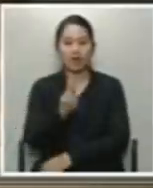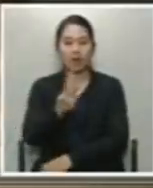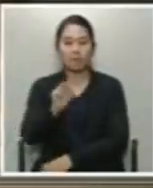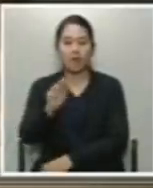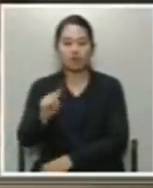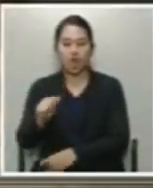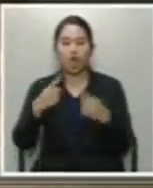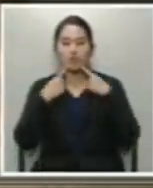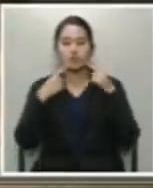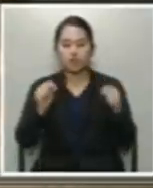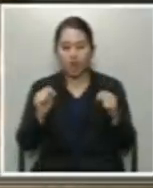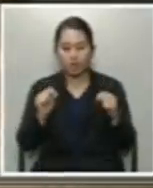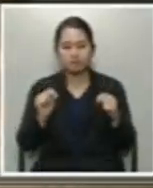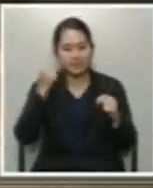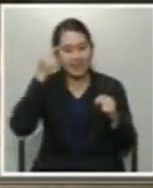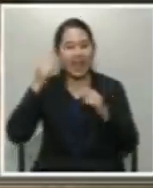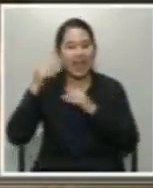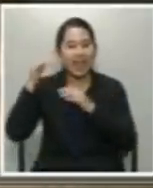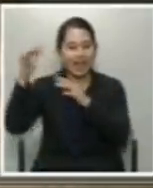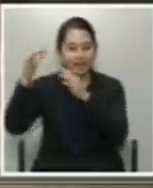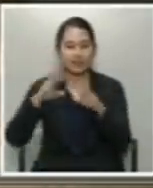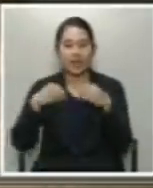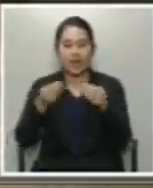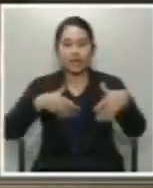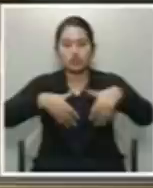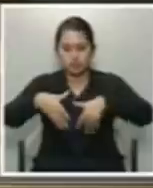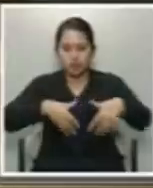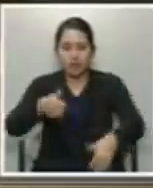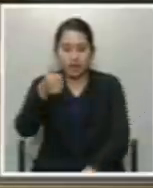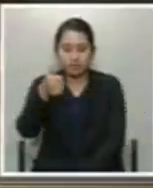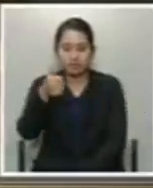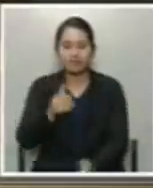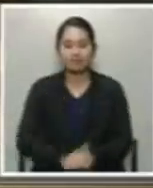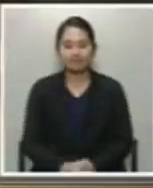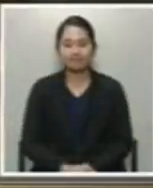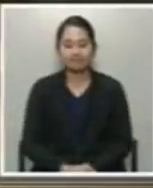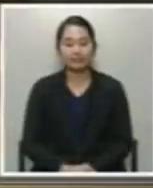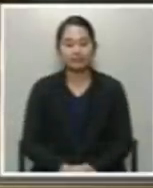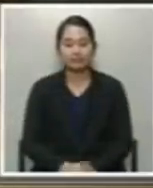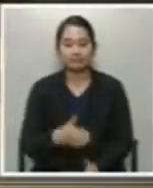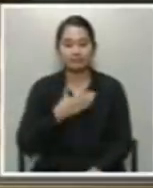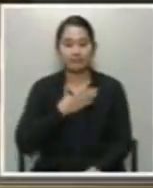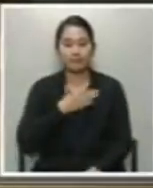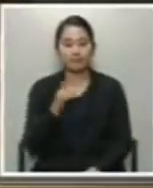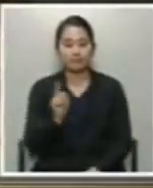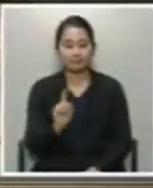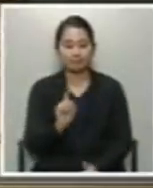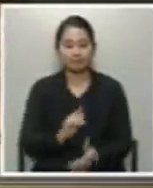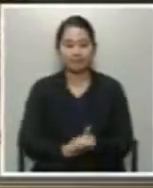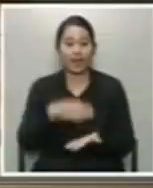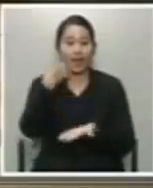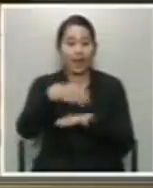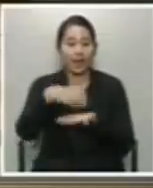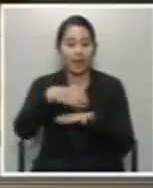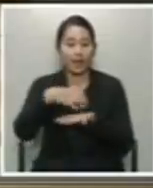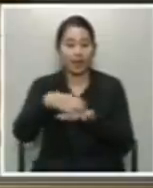บอะไรที่สามารถให้ความหวังกับประชาชนได้บ้างนะครับผมขออนุญาตเล่าให้ทางท่านรั